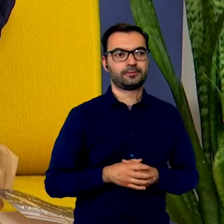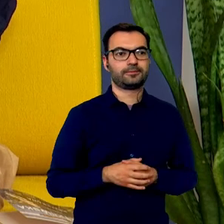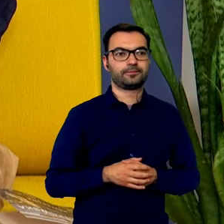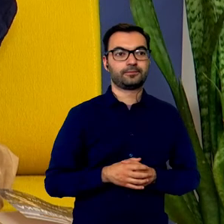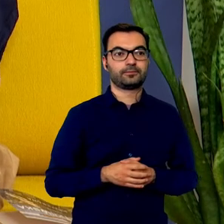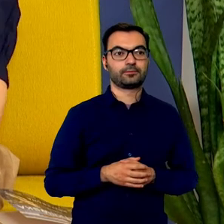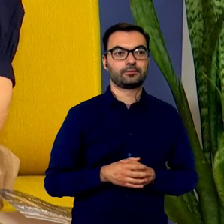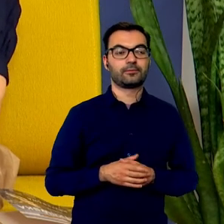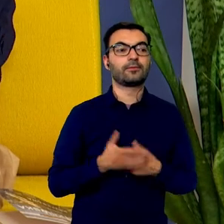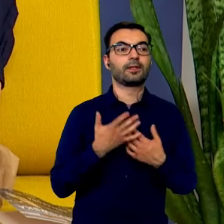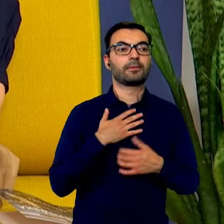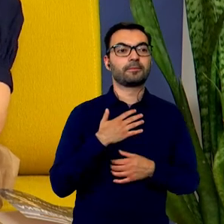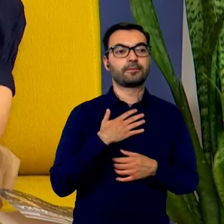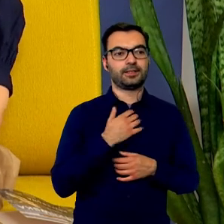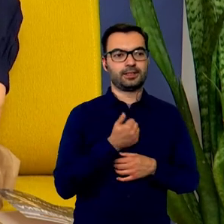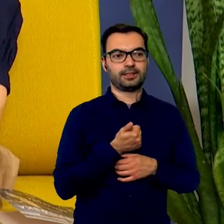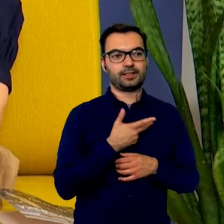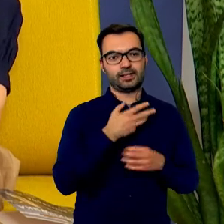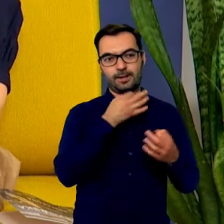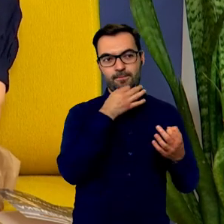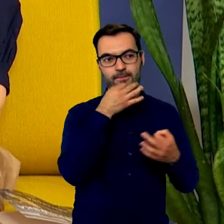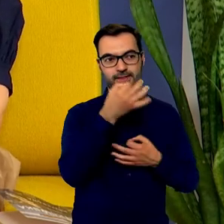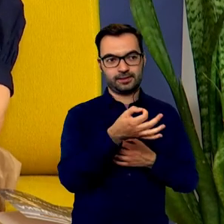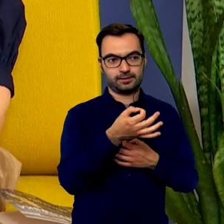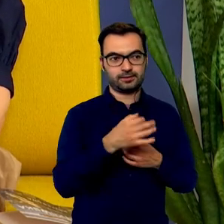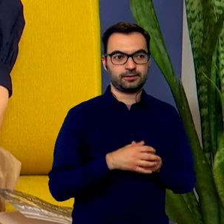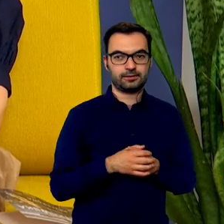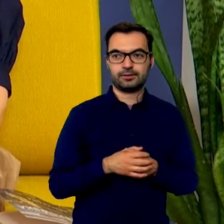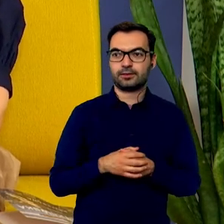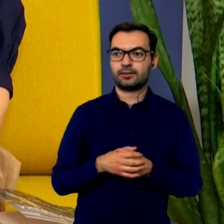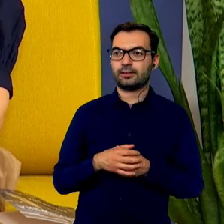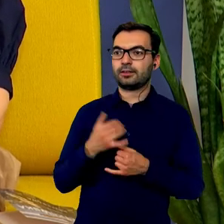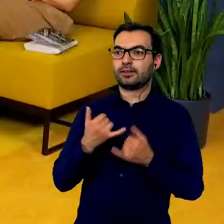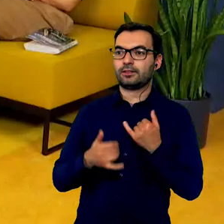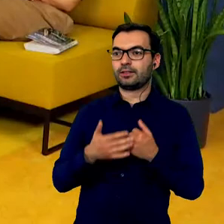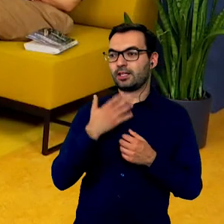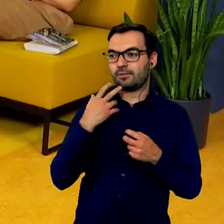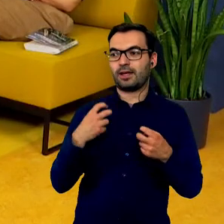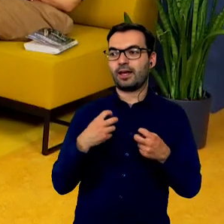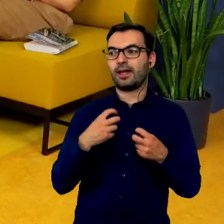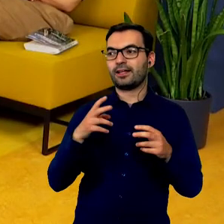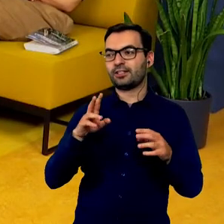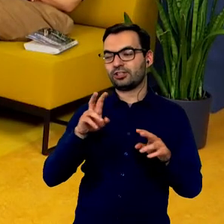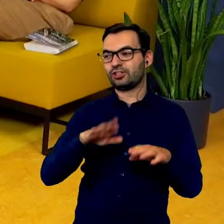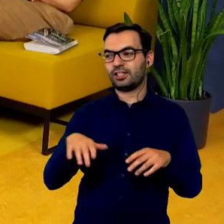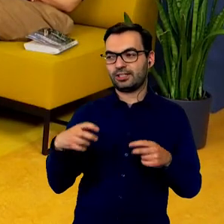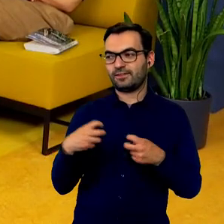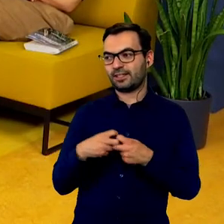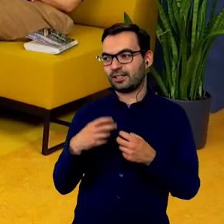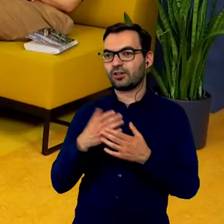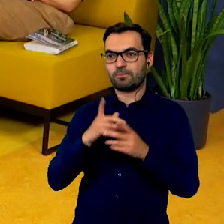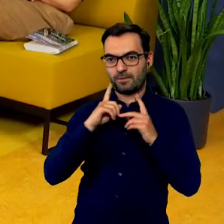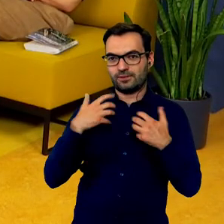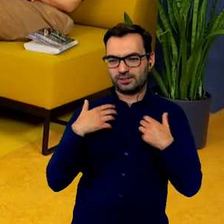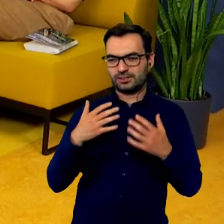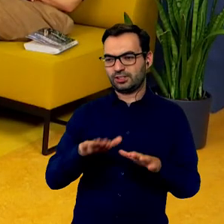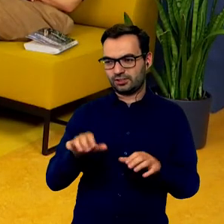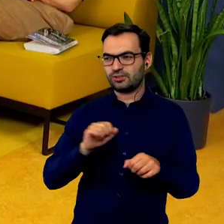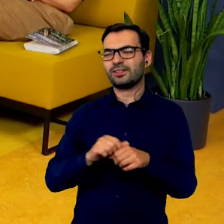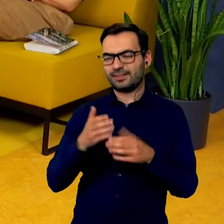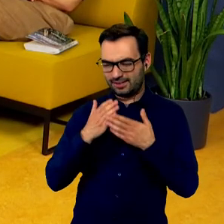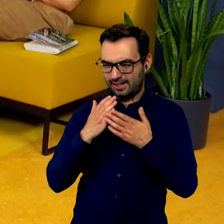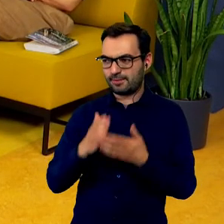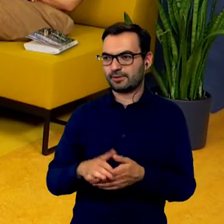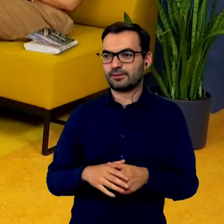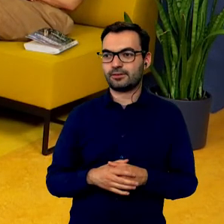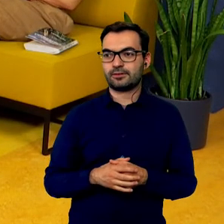wydarzyć. Chciałam zadać kilka takich pytań, które... Póki nie mamy internetowych dzieci, tylko realne, to myślę, że damy radę. Póki nie